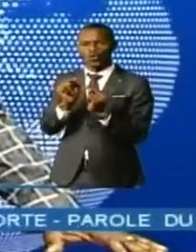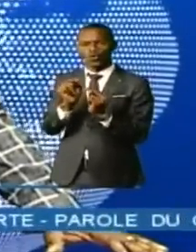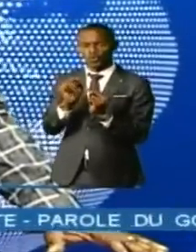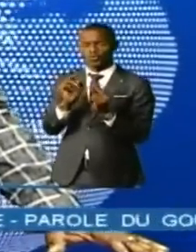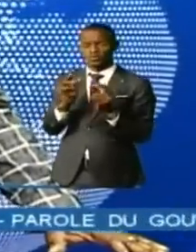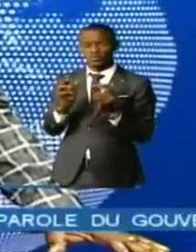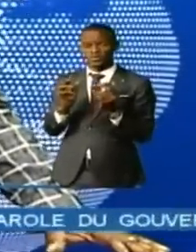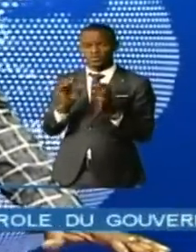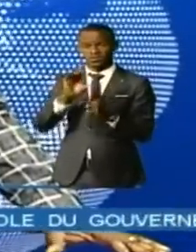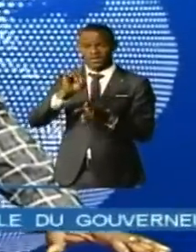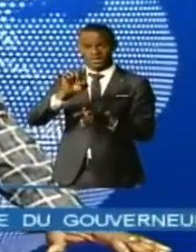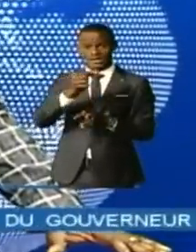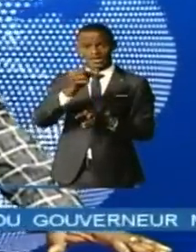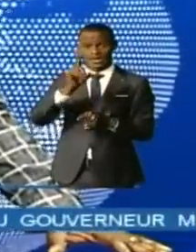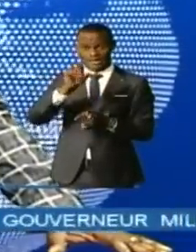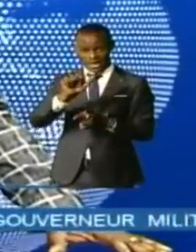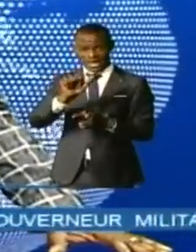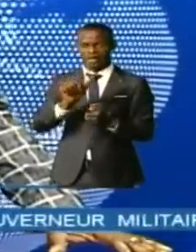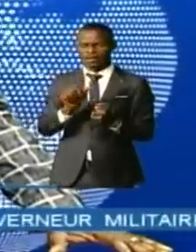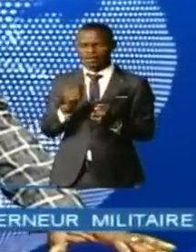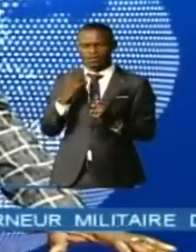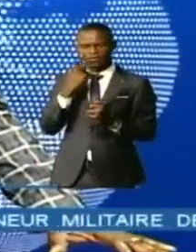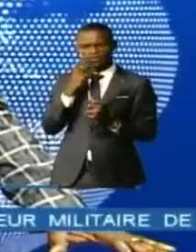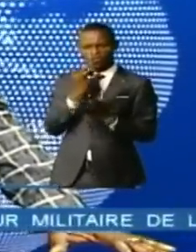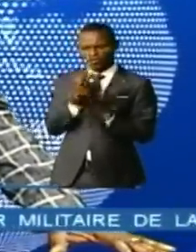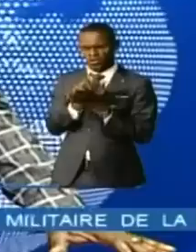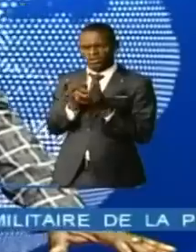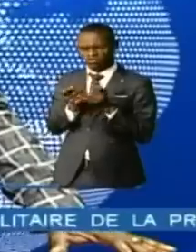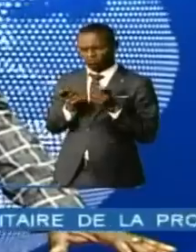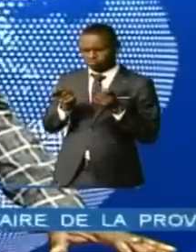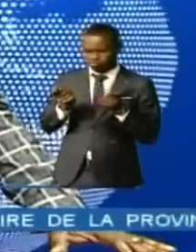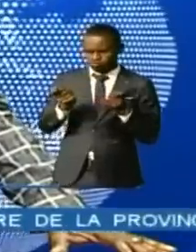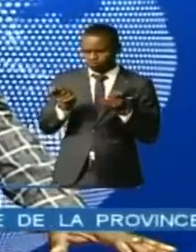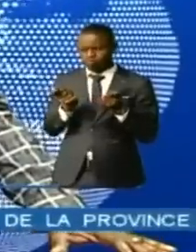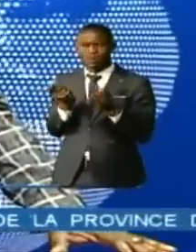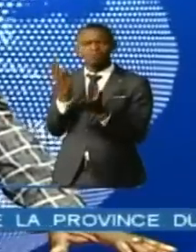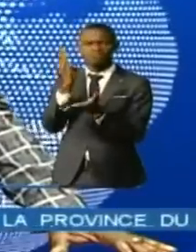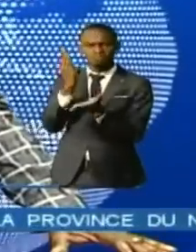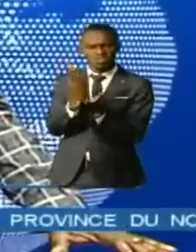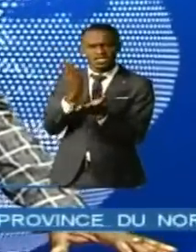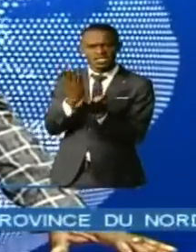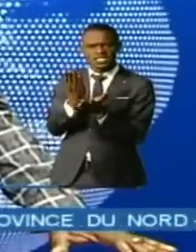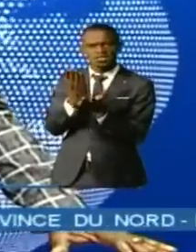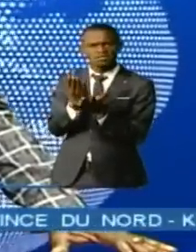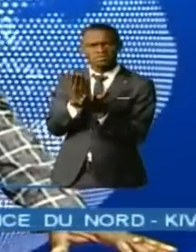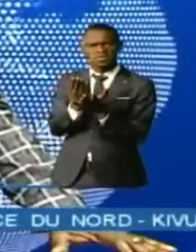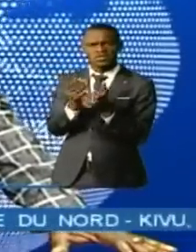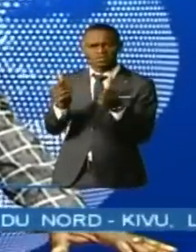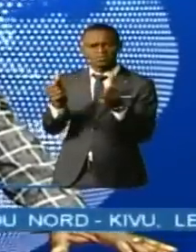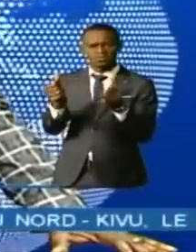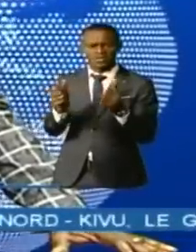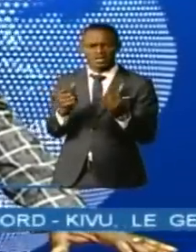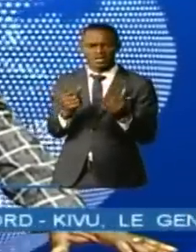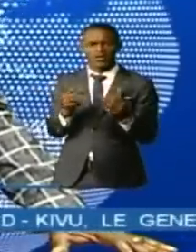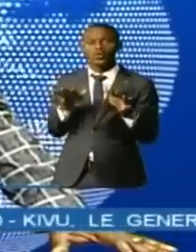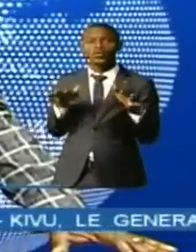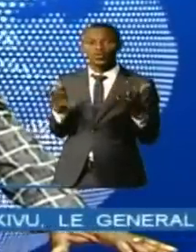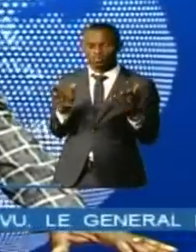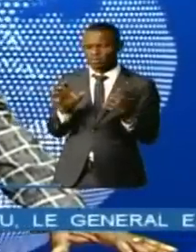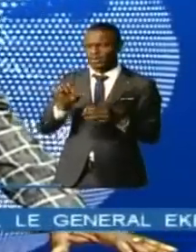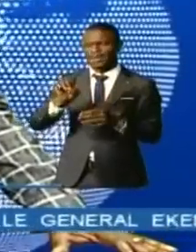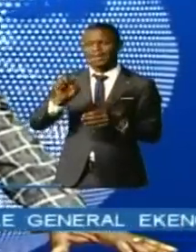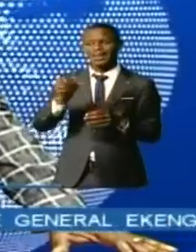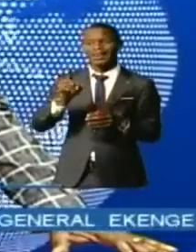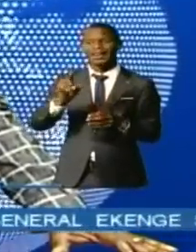a aujourd'hui fait une gouvernance financière budgétaire qui consiste en ce que la DGDA donne à